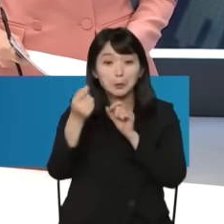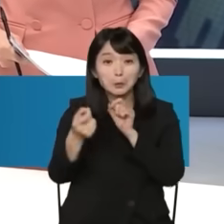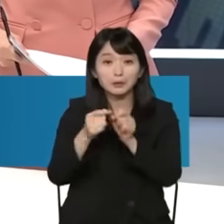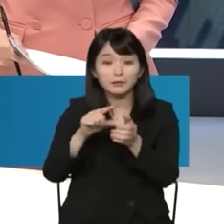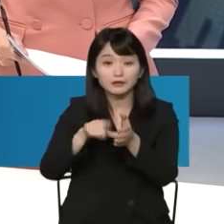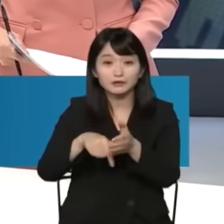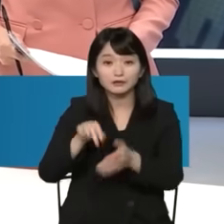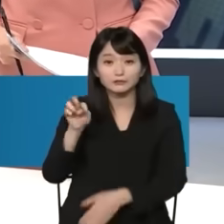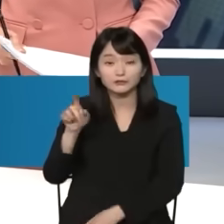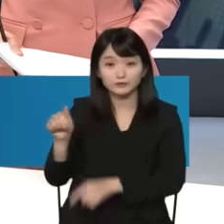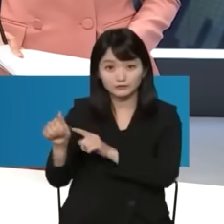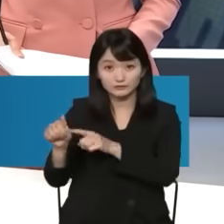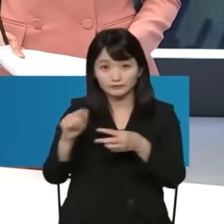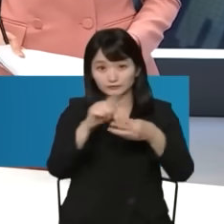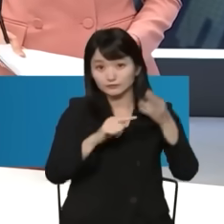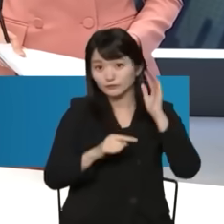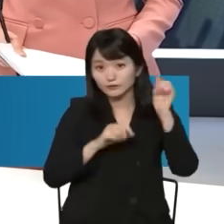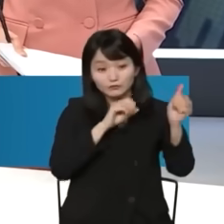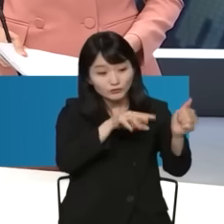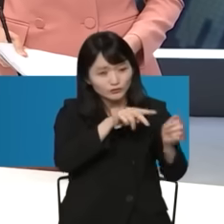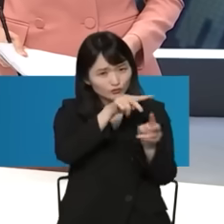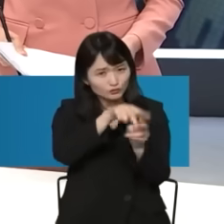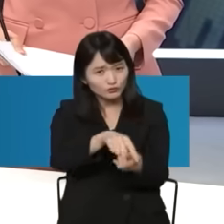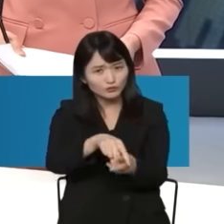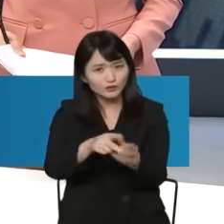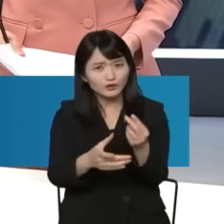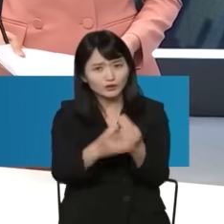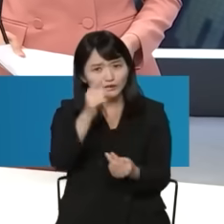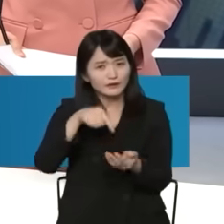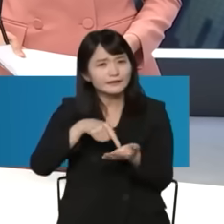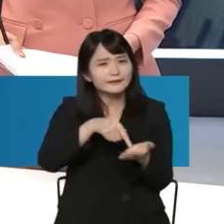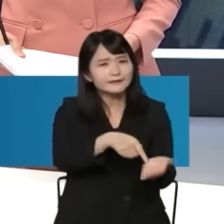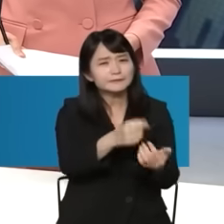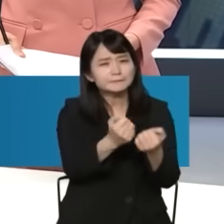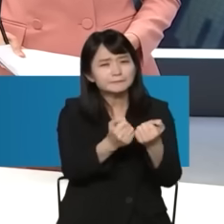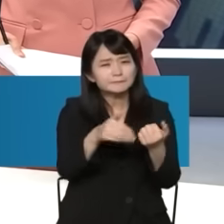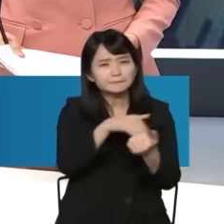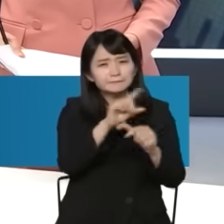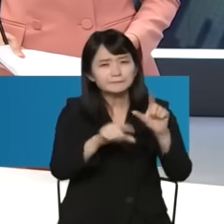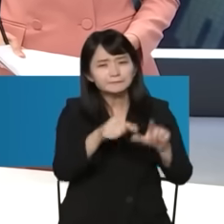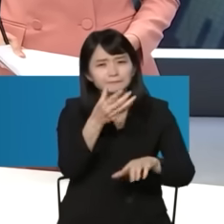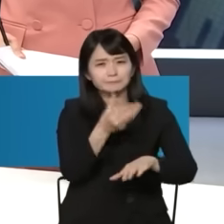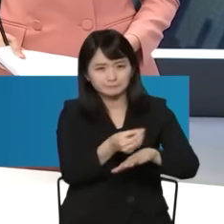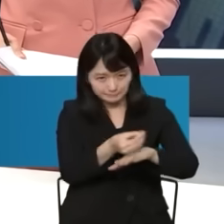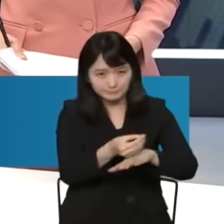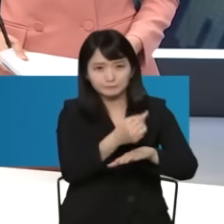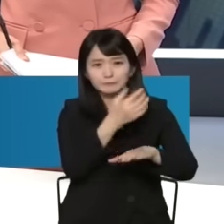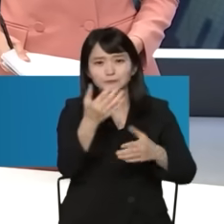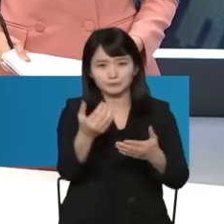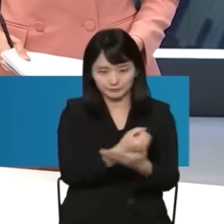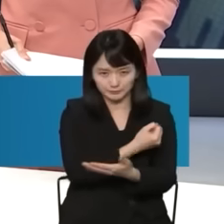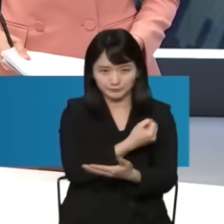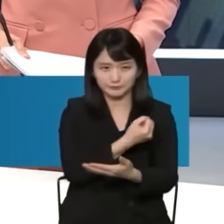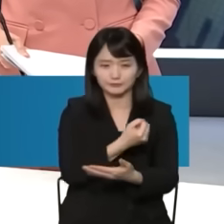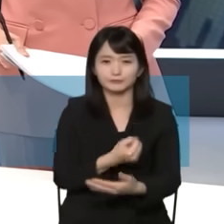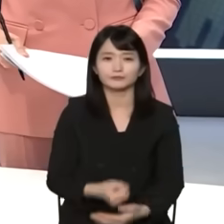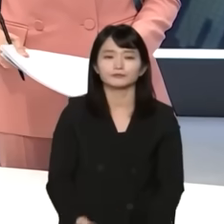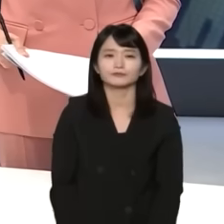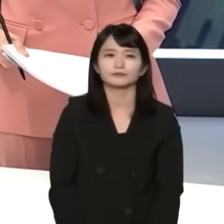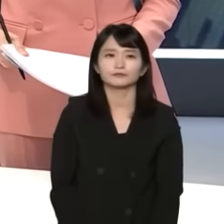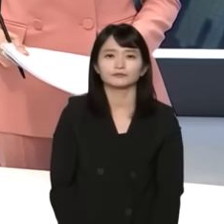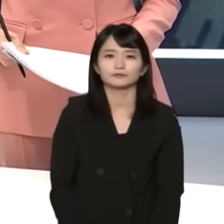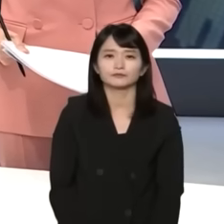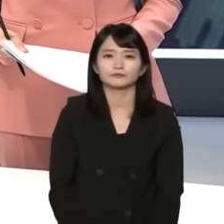앞둔 시점, 명 씨가 윤 대통령에게 단일화를 제안하고 설득한 정황이 담긴 녹취를 확보했습니다. 임예은